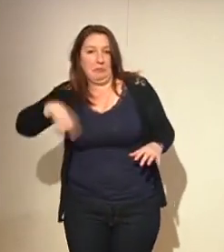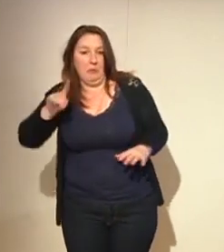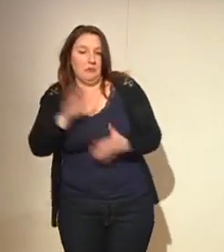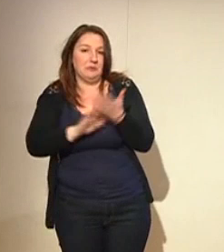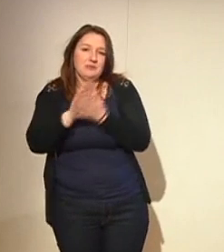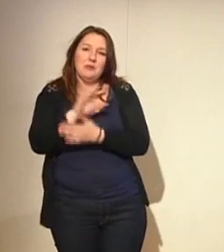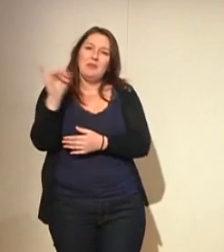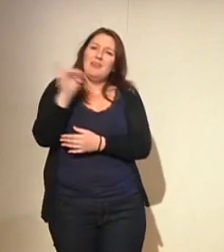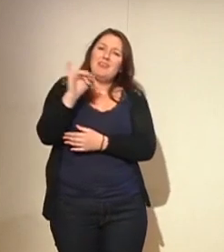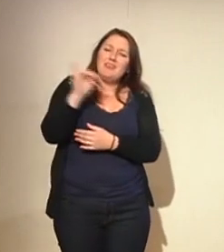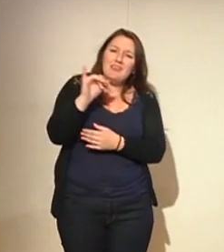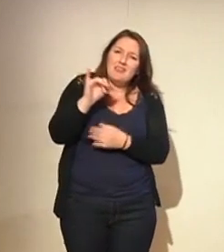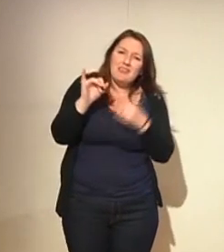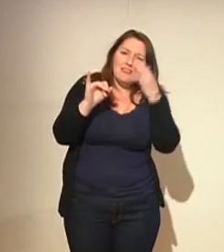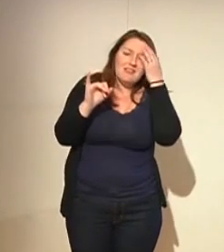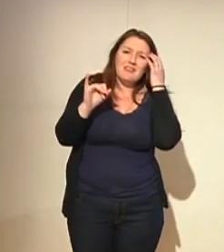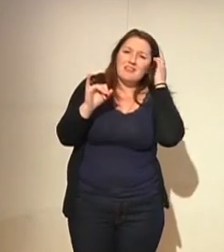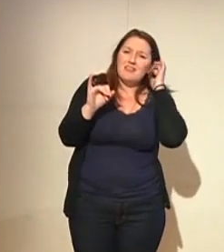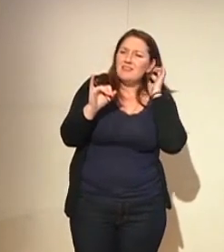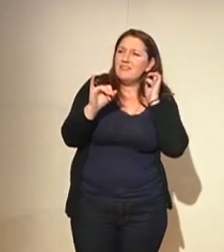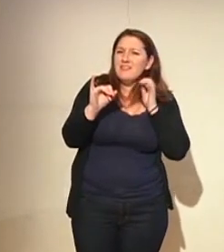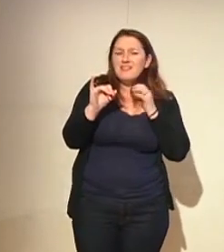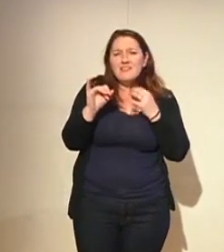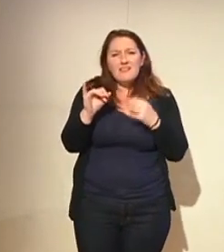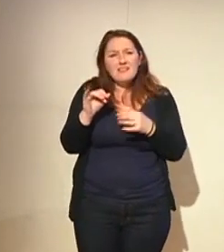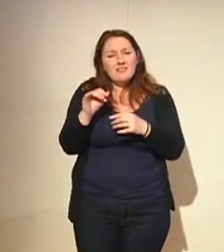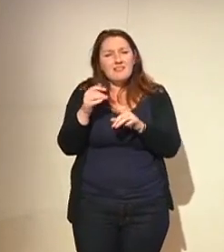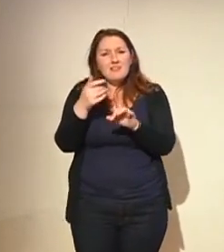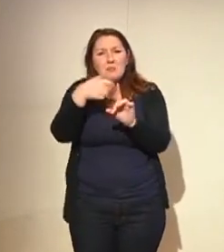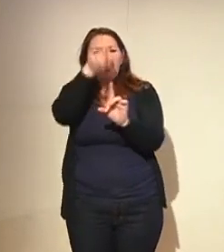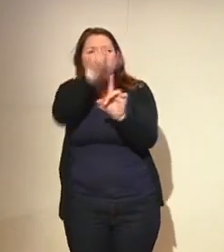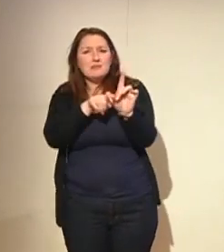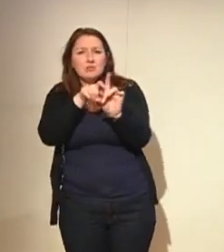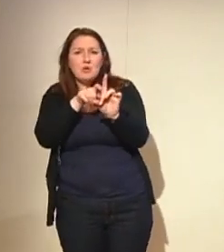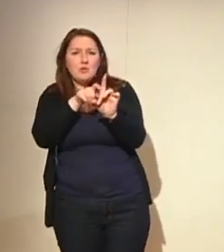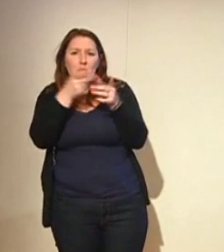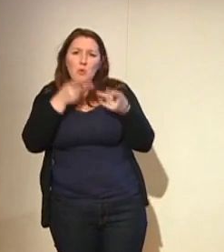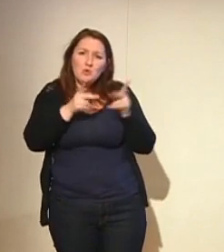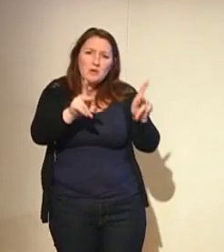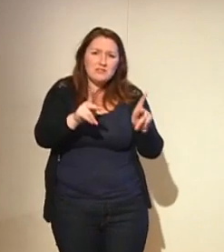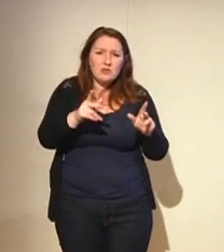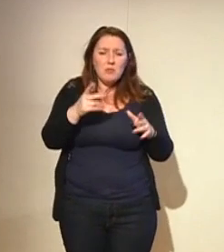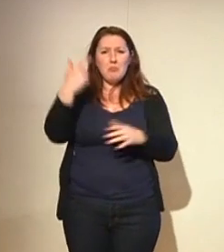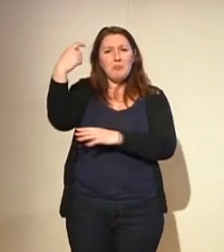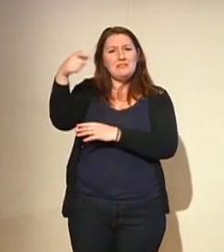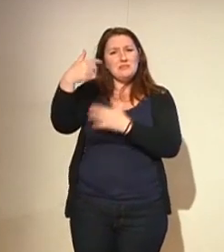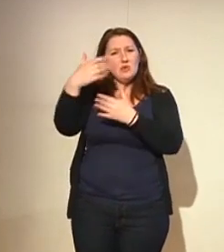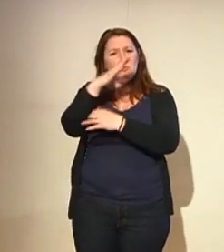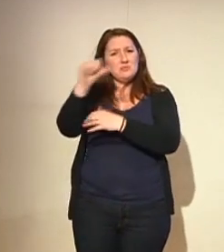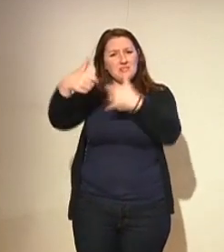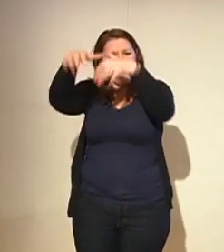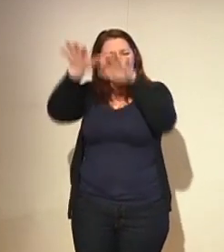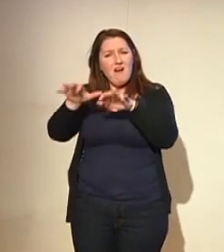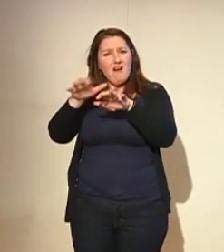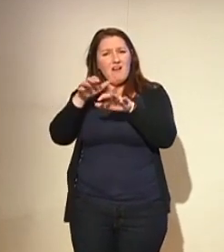qui est autorisé donc quelle est la personne qui sera autorisée à représenter la ville en tant que président du conseil d'administration